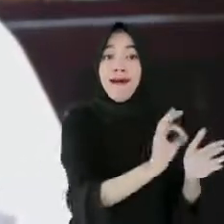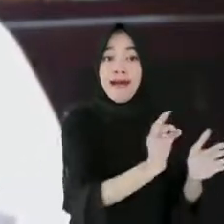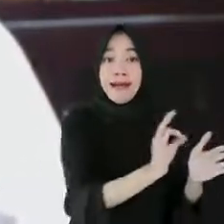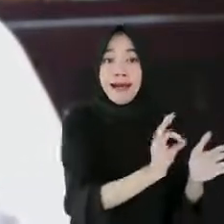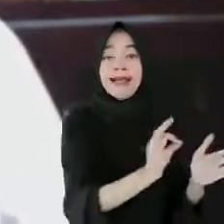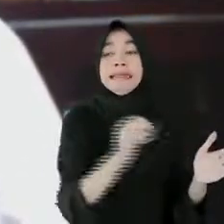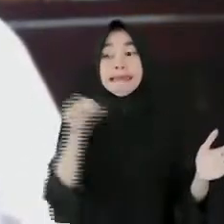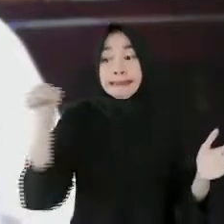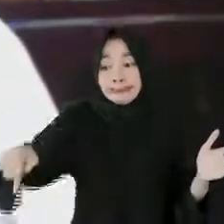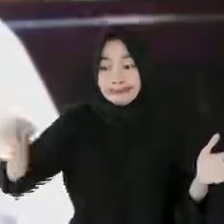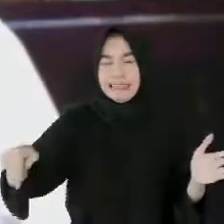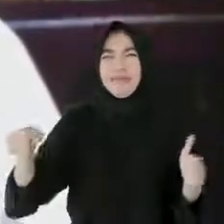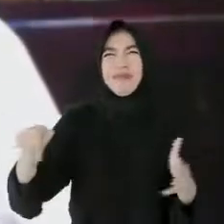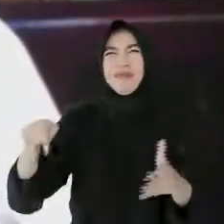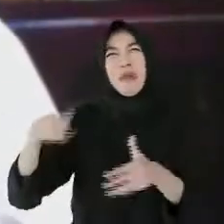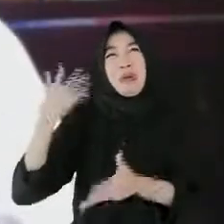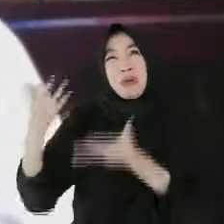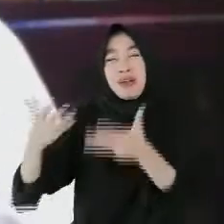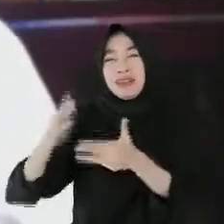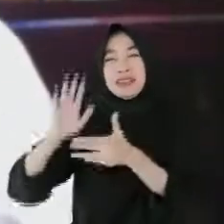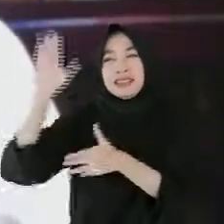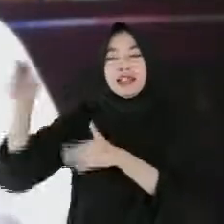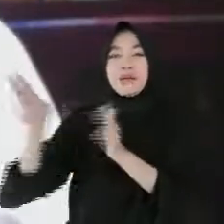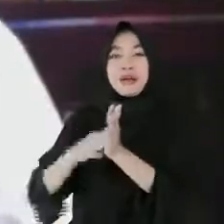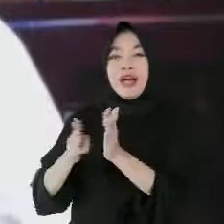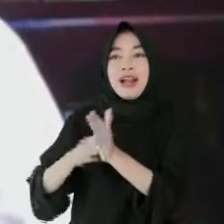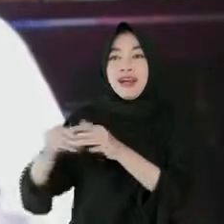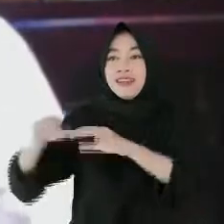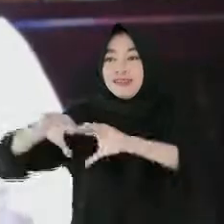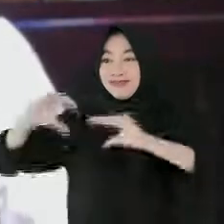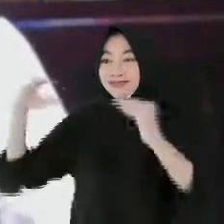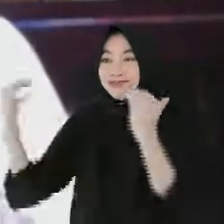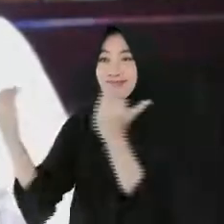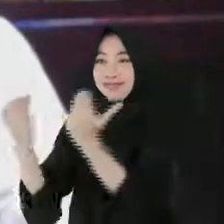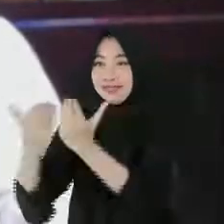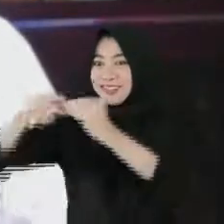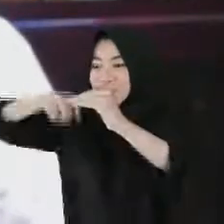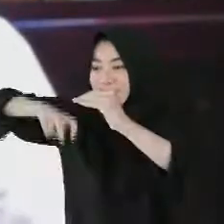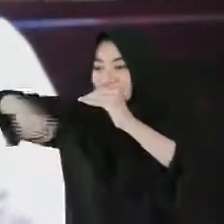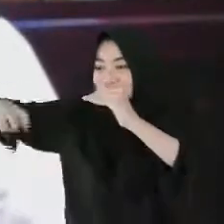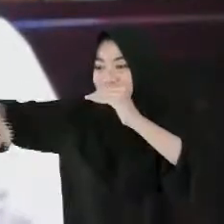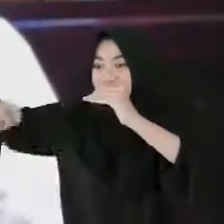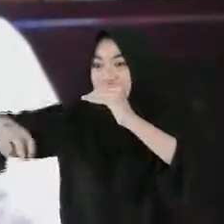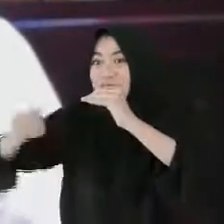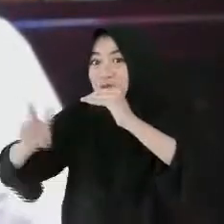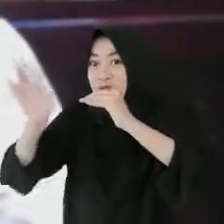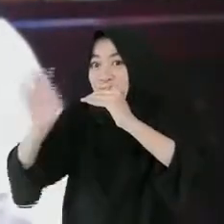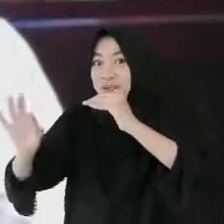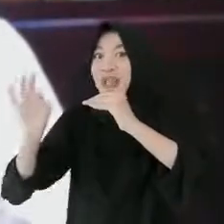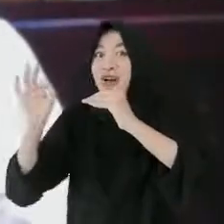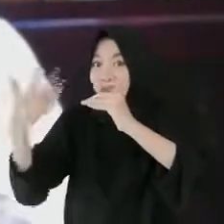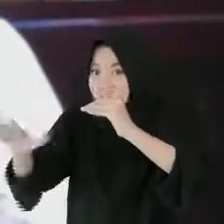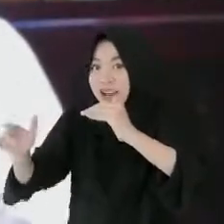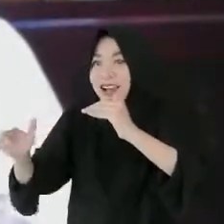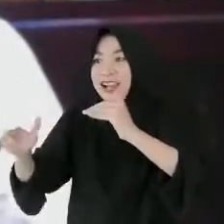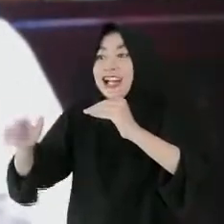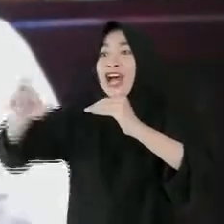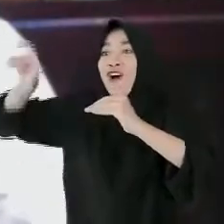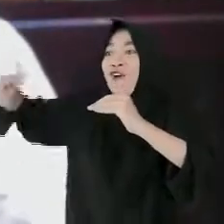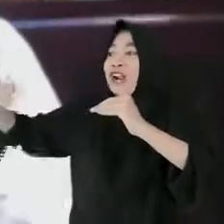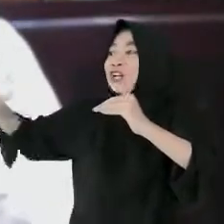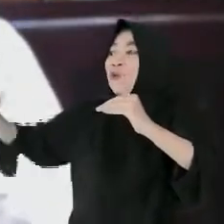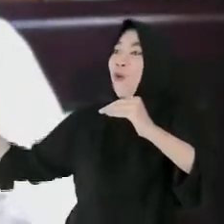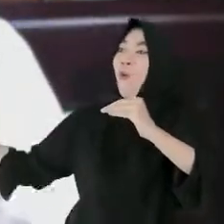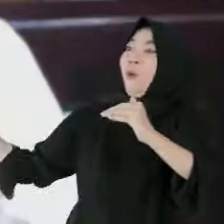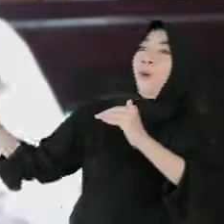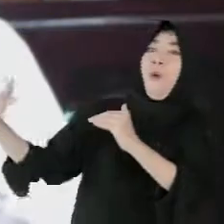bagaimana cara kita itu juga mengatur yang ada di luar karena ada potensi beberapa cabang olahraga itu menjadi